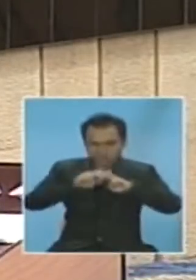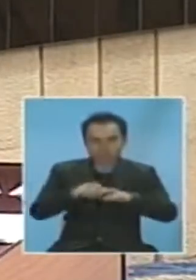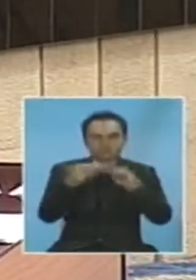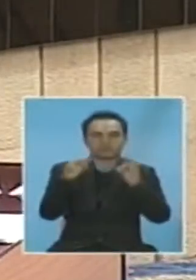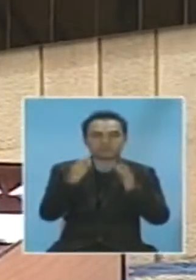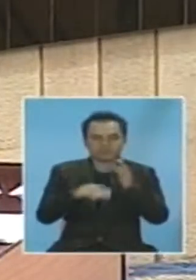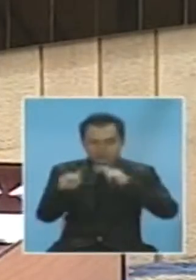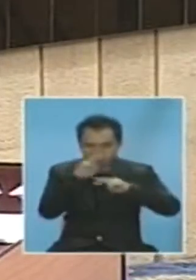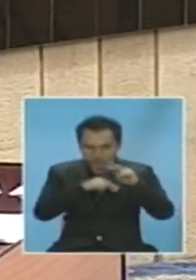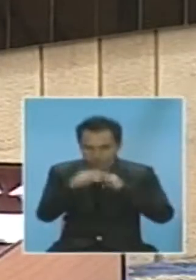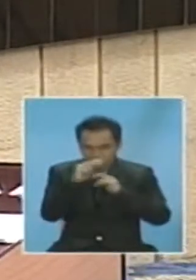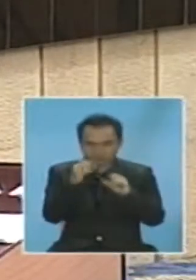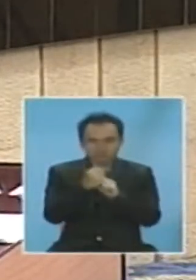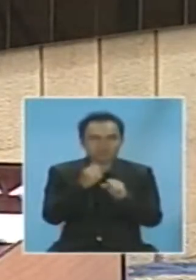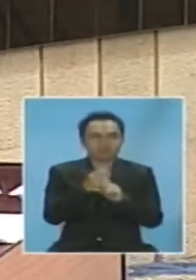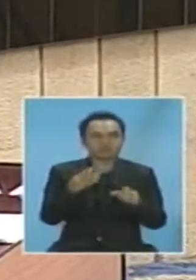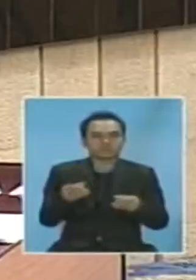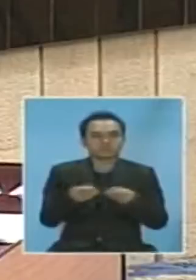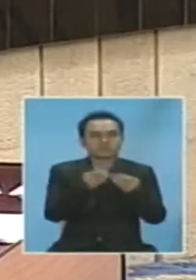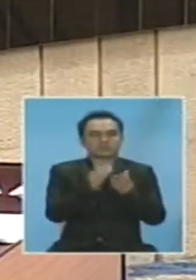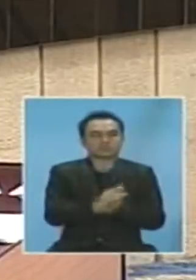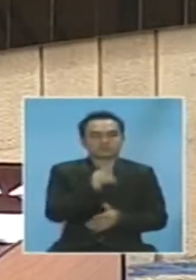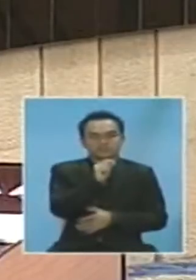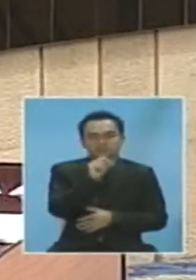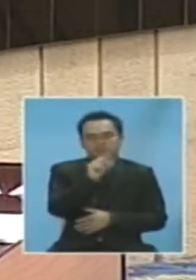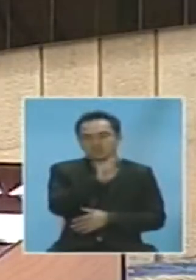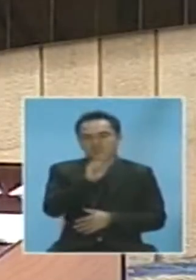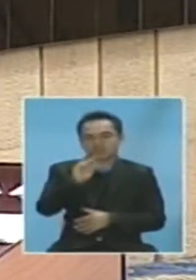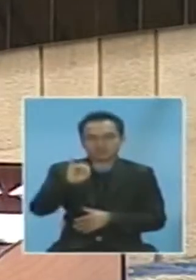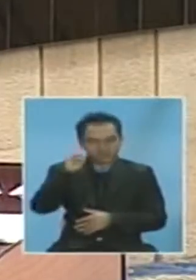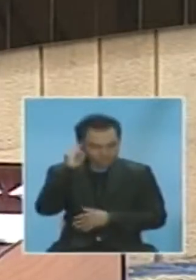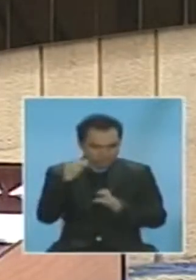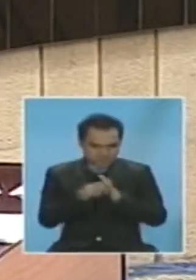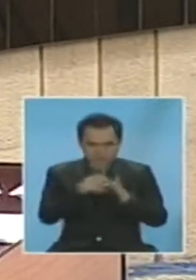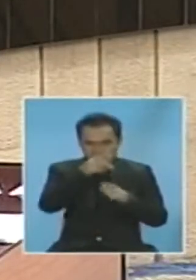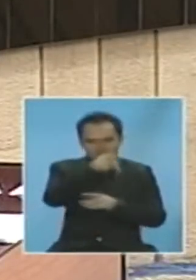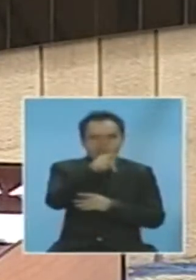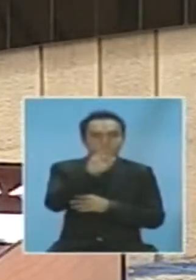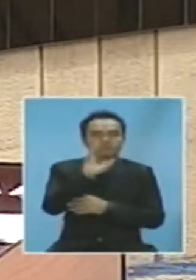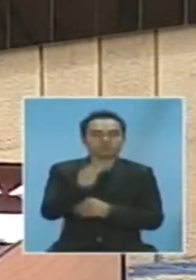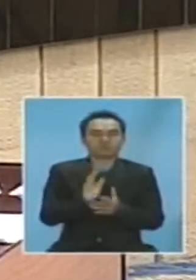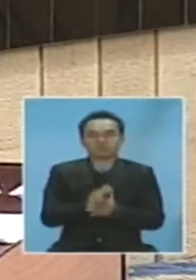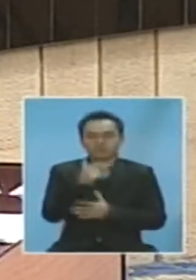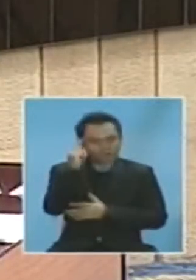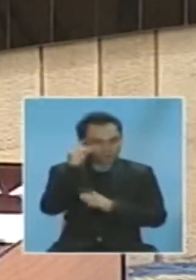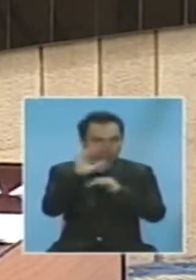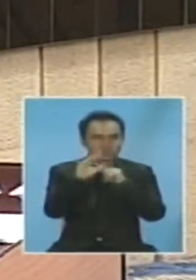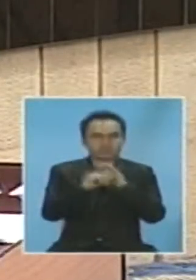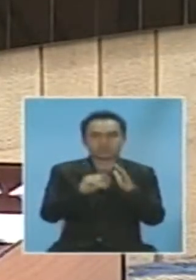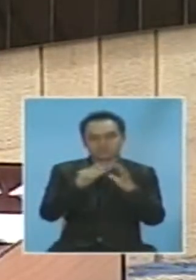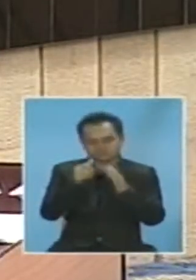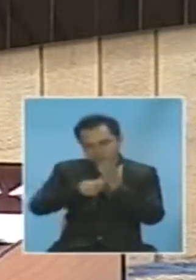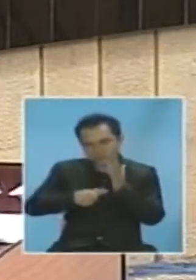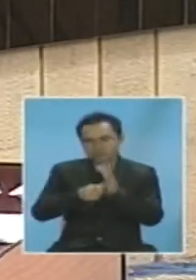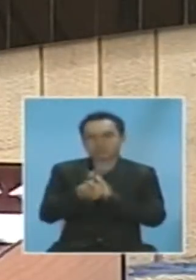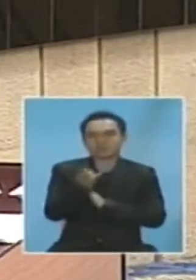ที่จะนำสื่อพักล้างรายงาน TDI และข้อกล่าวหาของปปช.ในเรื่องโครงการรับจำนำข้าวว่าไม่